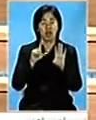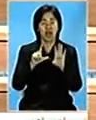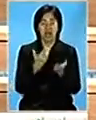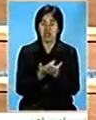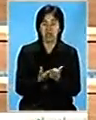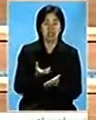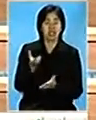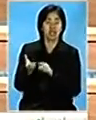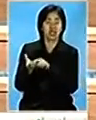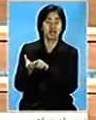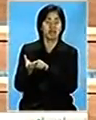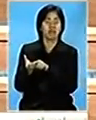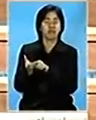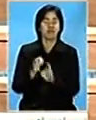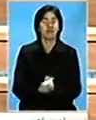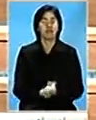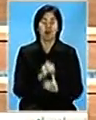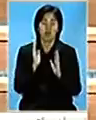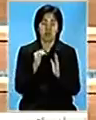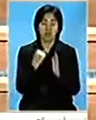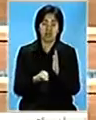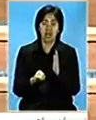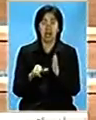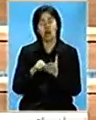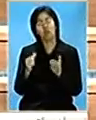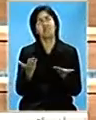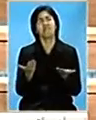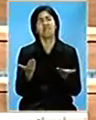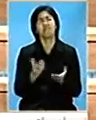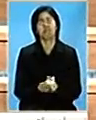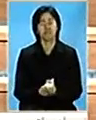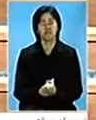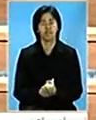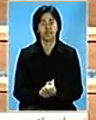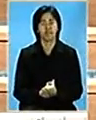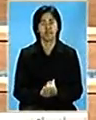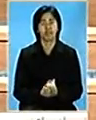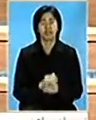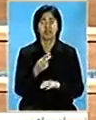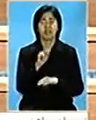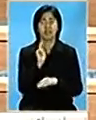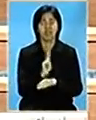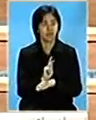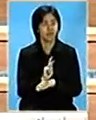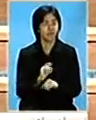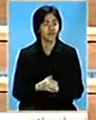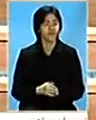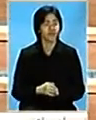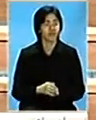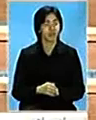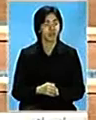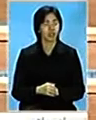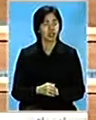นแก้ไขเพื่อที่จะลบล้างความผิดให้กับคนบางคนเท่านั้นเองครับท่านประธานที่เคารพครับเพราะฉะ